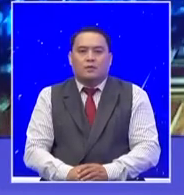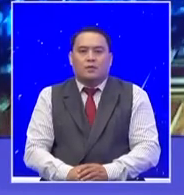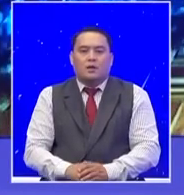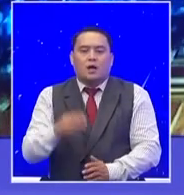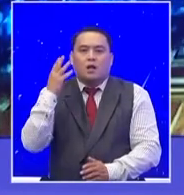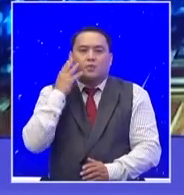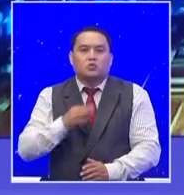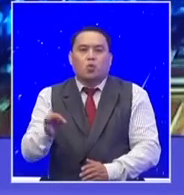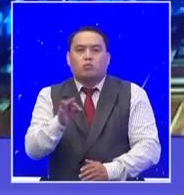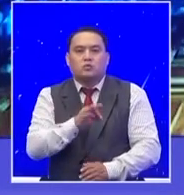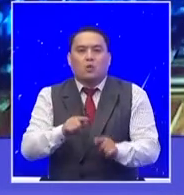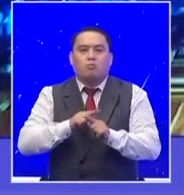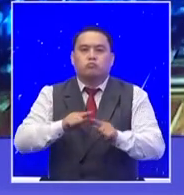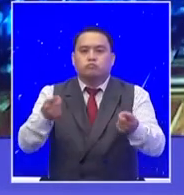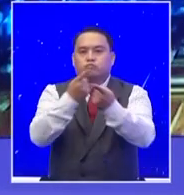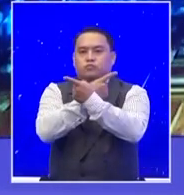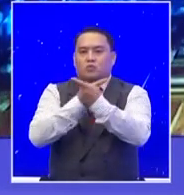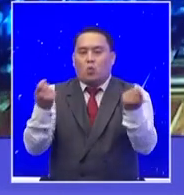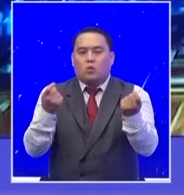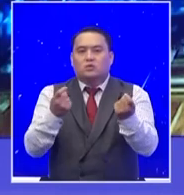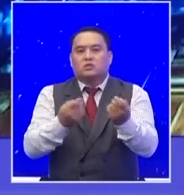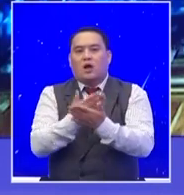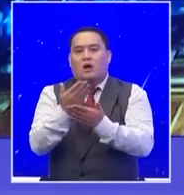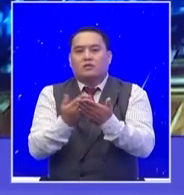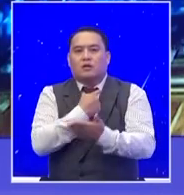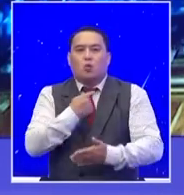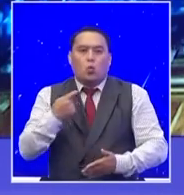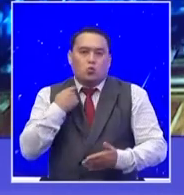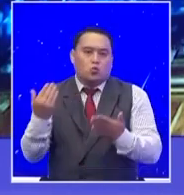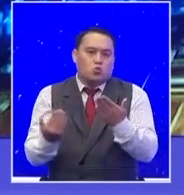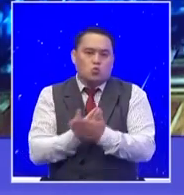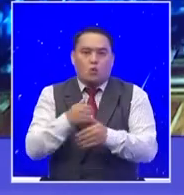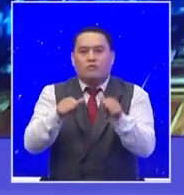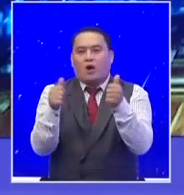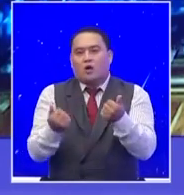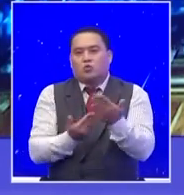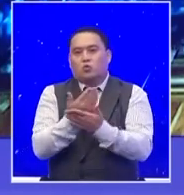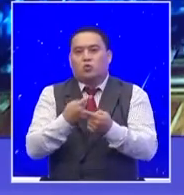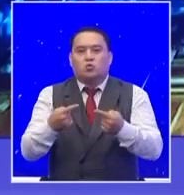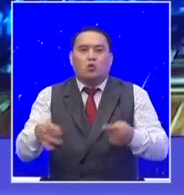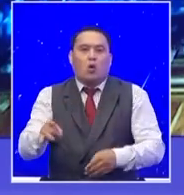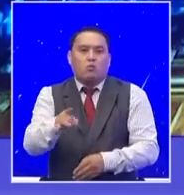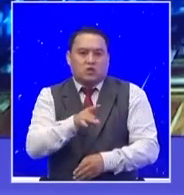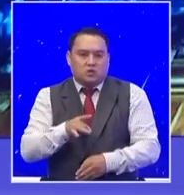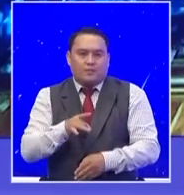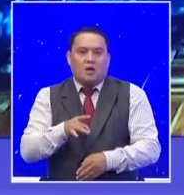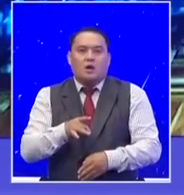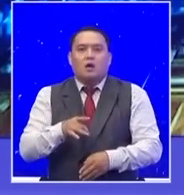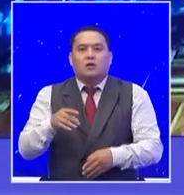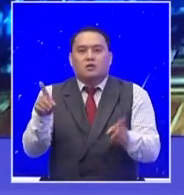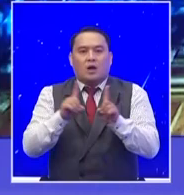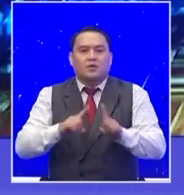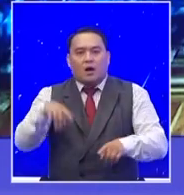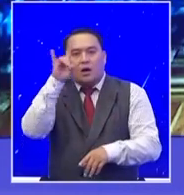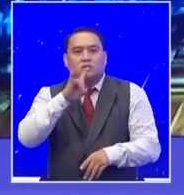в ЖТСУ набирает популярность монументальная живопись. Вслед за Талдыкурганом новые муралы появляются и в других регионах области. Так, изображение